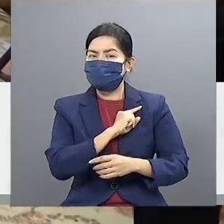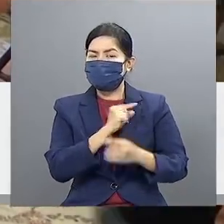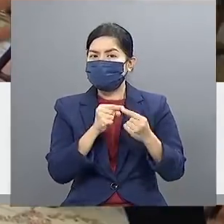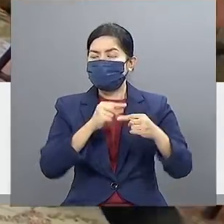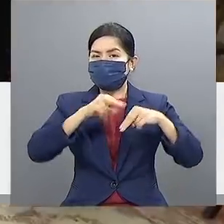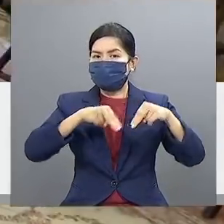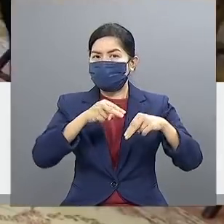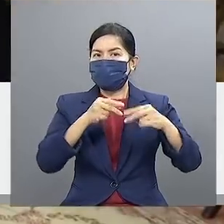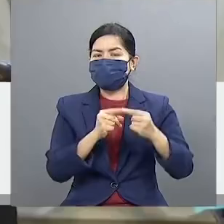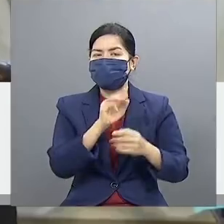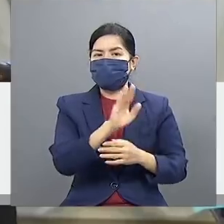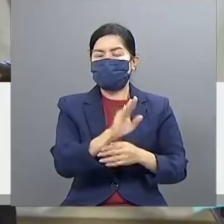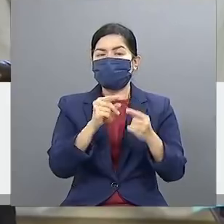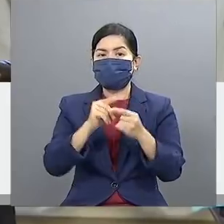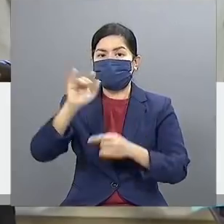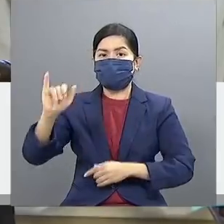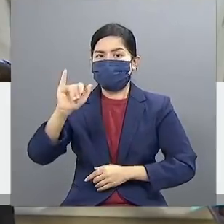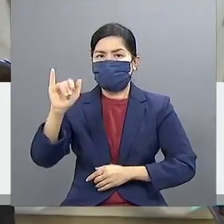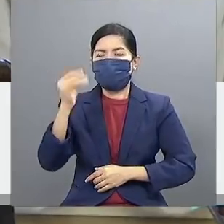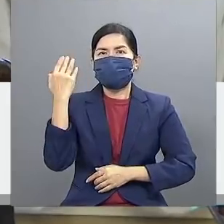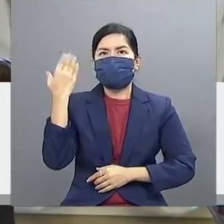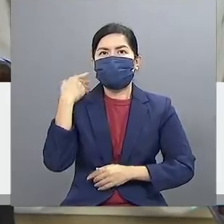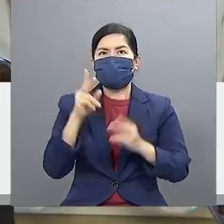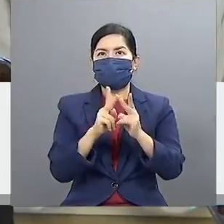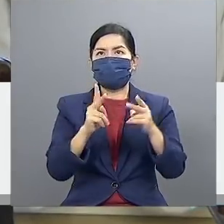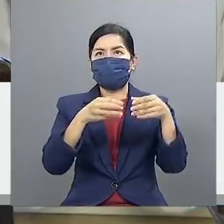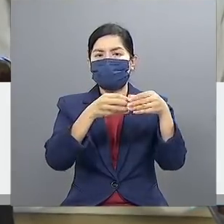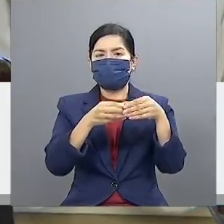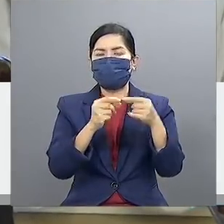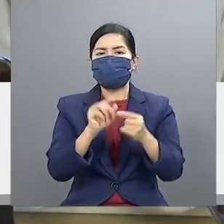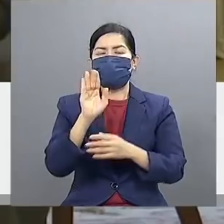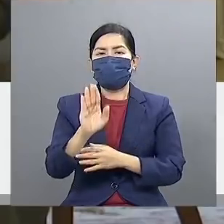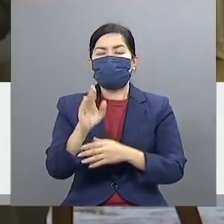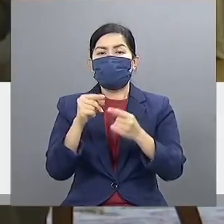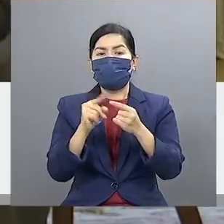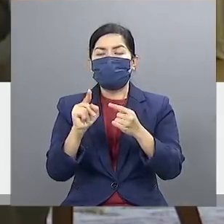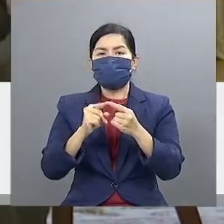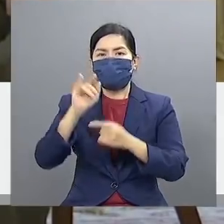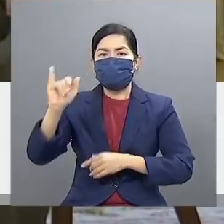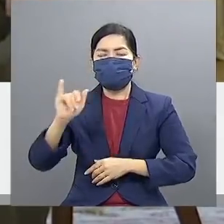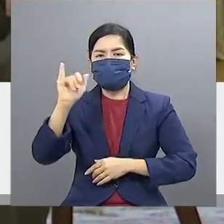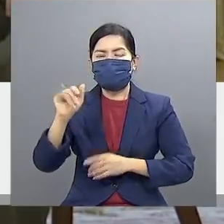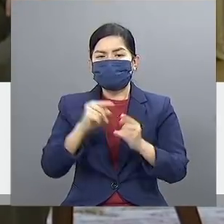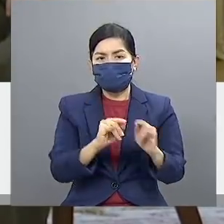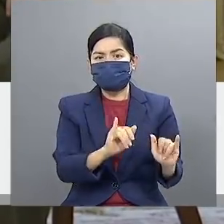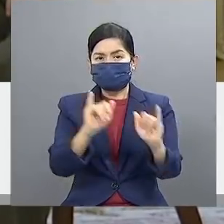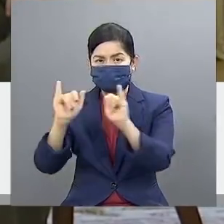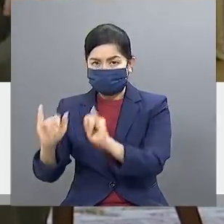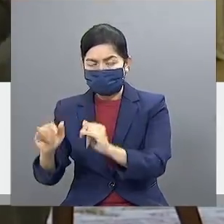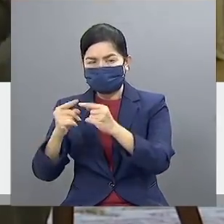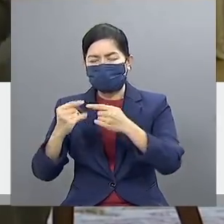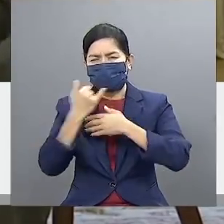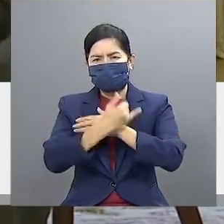โรปหลังจากที่คณะผู้แทนสหภาพยุโรปประจำยูเครนต้องย้ายไปประจำการชั่วคราวในโปแลนด์เนื่องจากสงครามที่เกิด